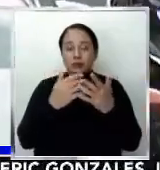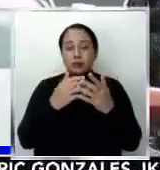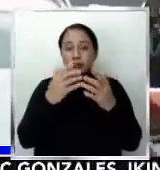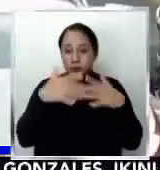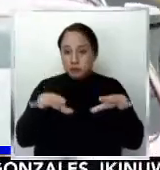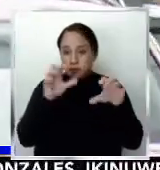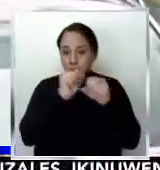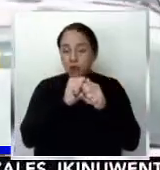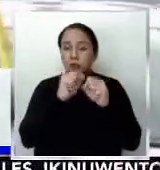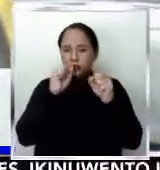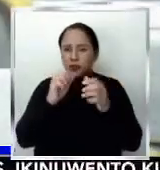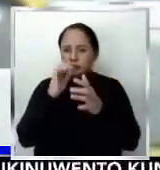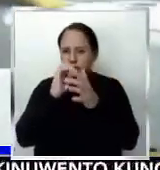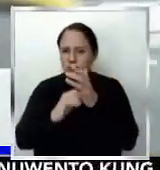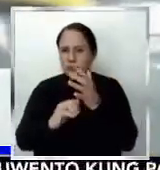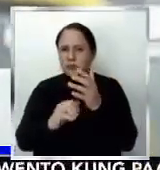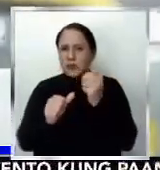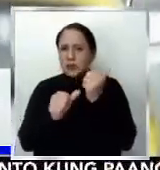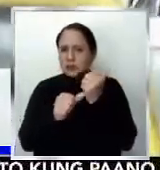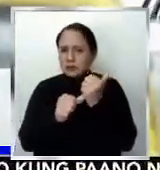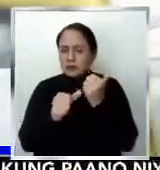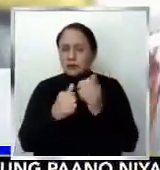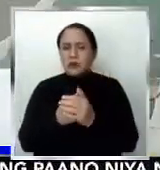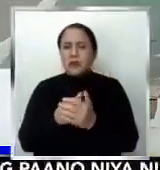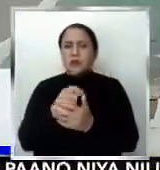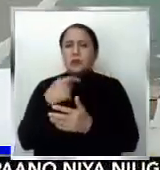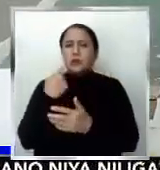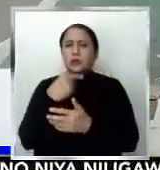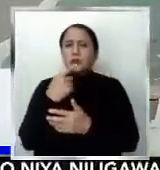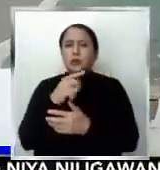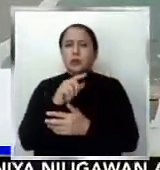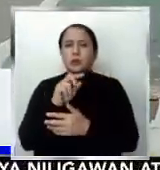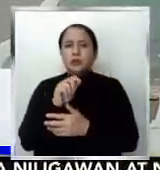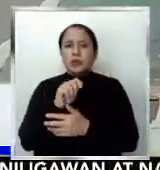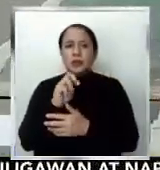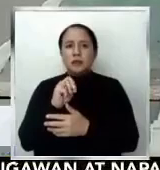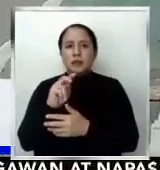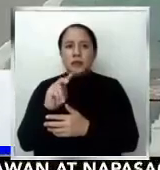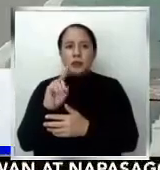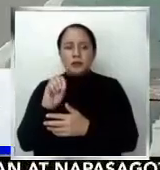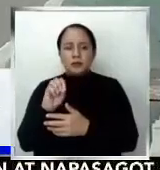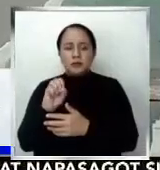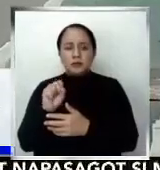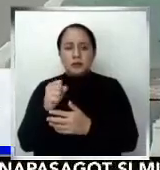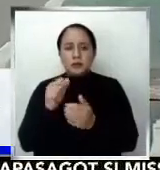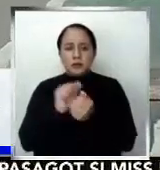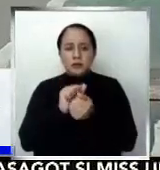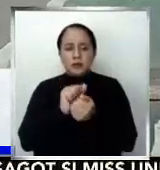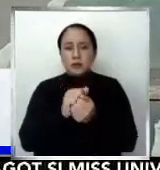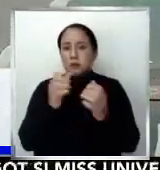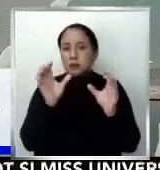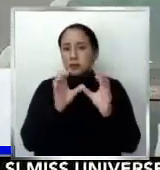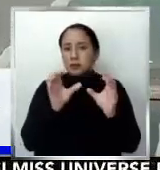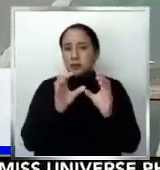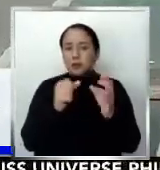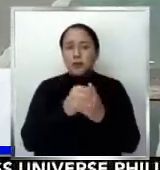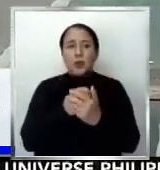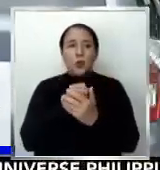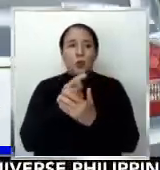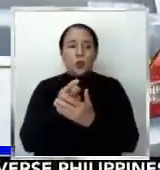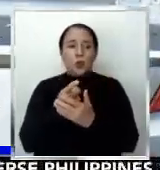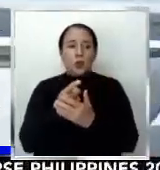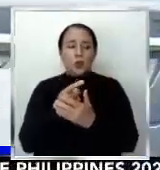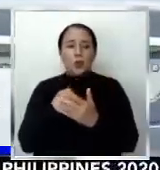kanila kung sino sa mga TNVS ang bibigyan ng ayuda. Baka raw sa mga may Certificate of Public Conveyance o CPC o prangkisa